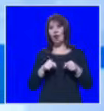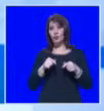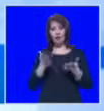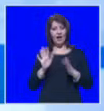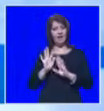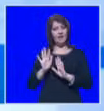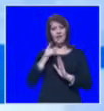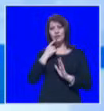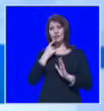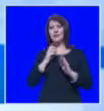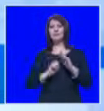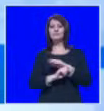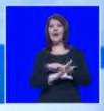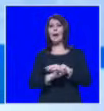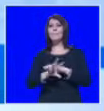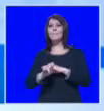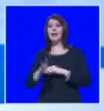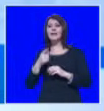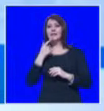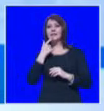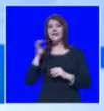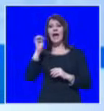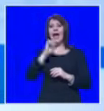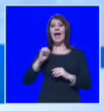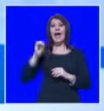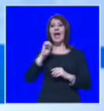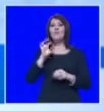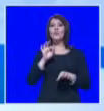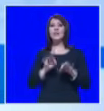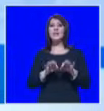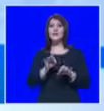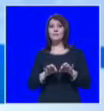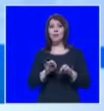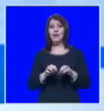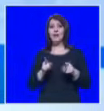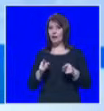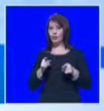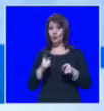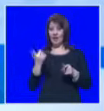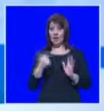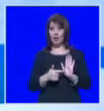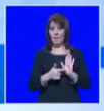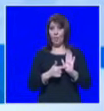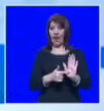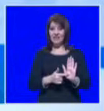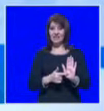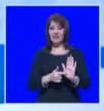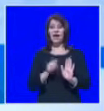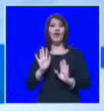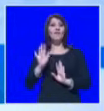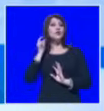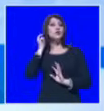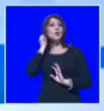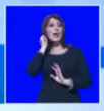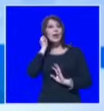за европейските избори? Тази идея не е ли ще лансирате в тази кампания? Защото вашето име се завъртя в